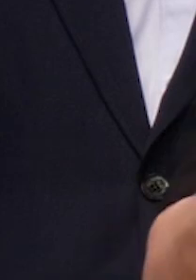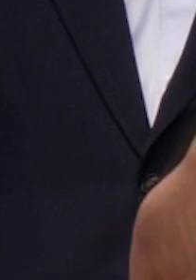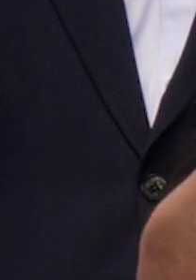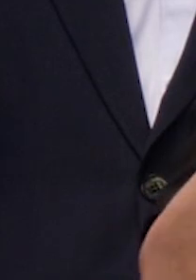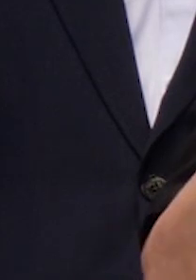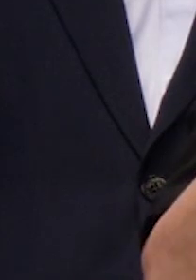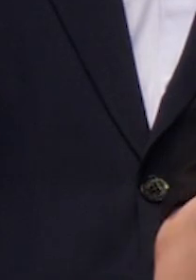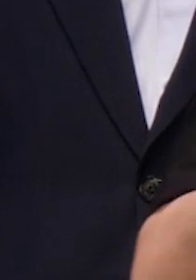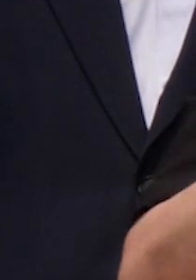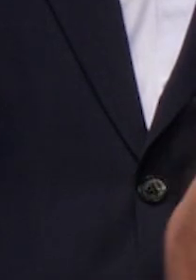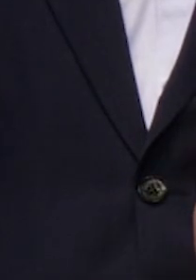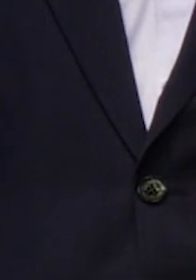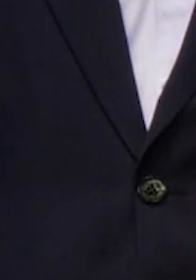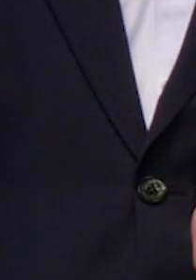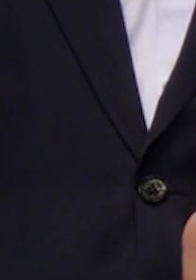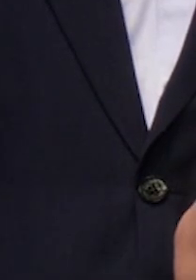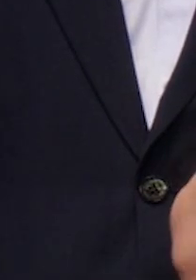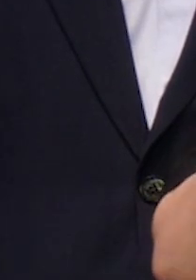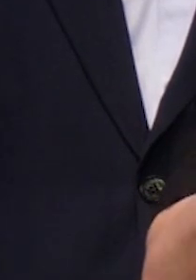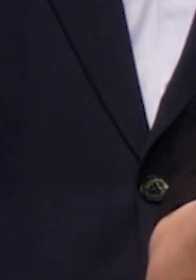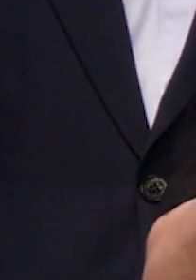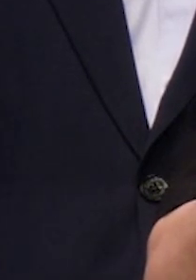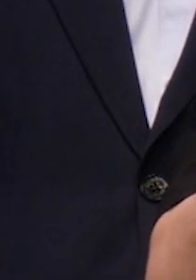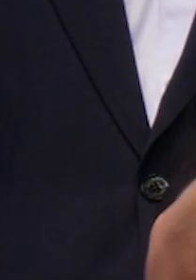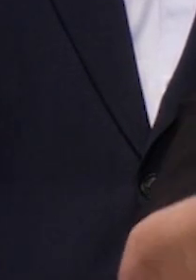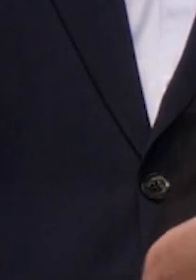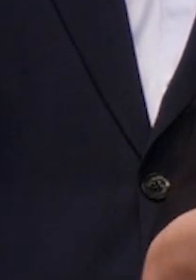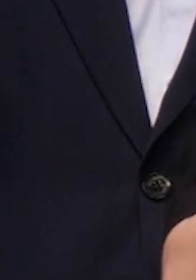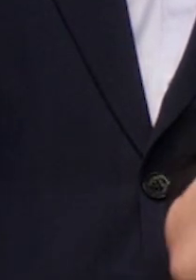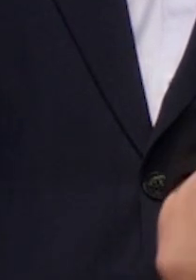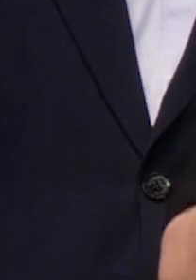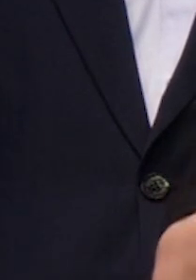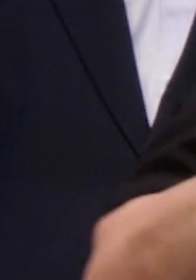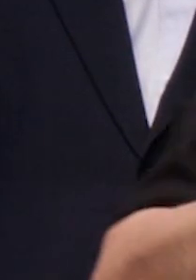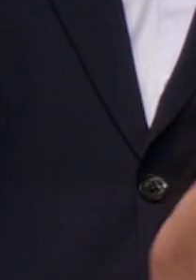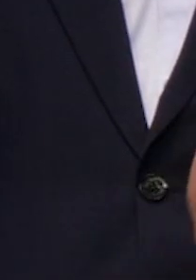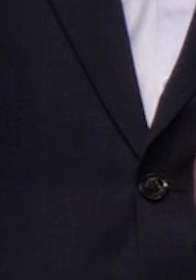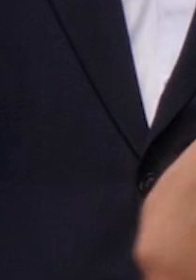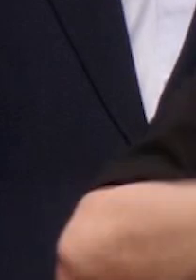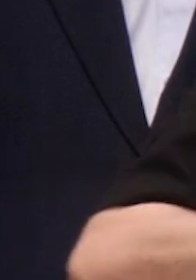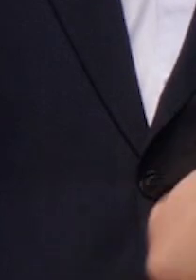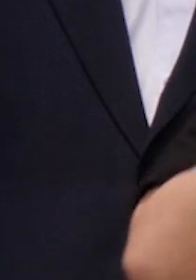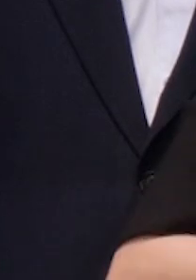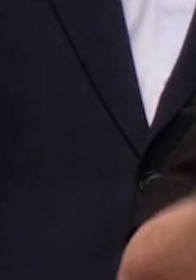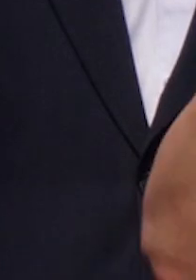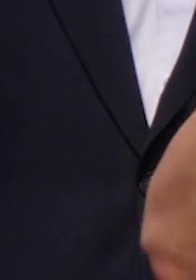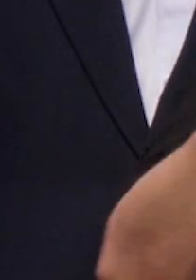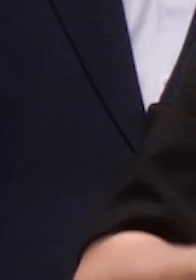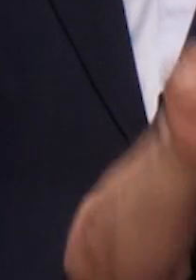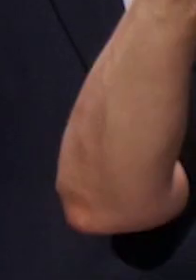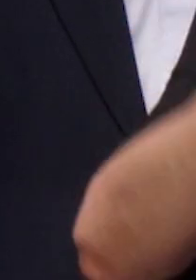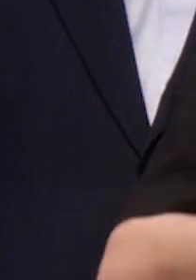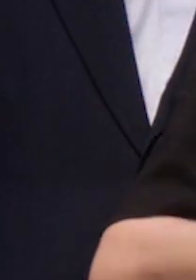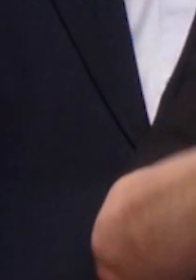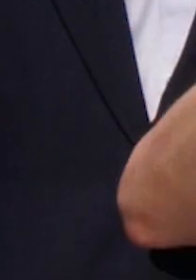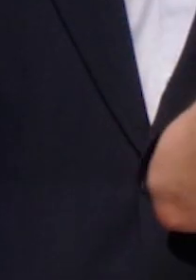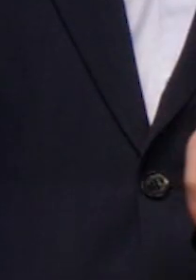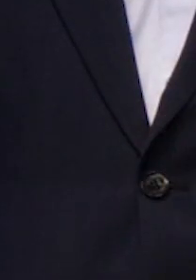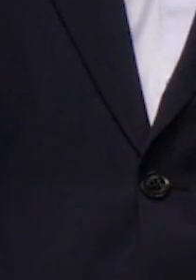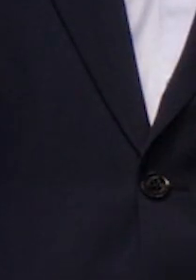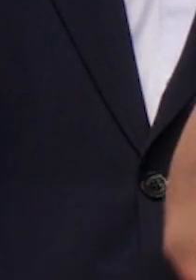건강과 어민들의 생존에 도움이 되는 것인지 국회는 성찰해야 합니다. 2021년 문재인